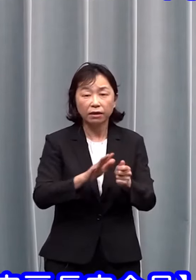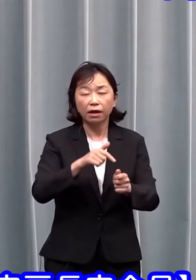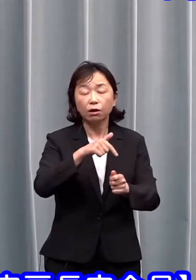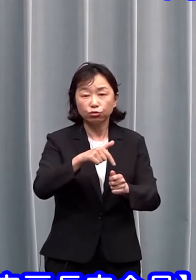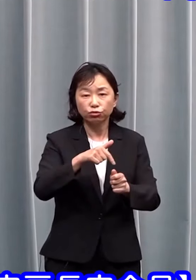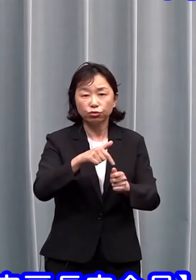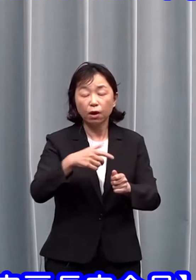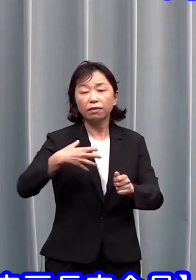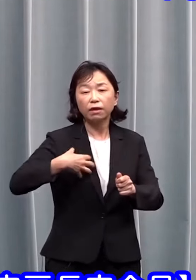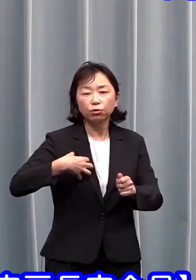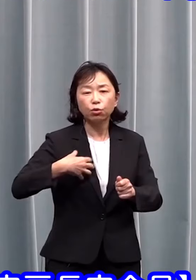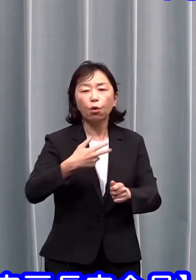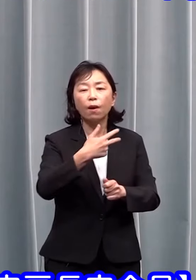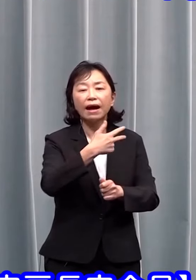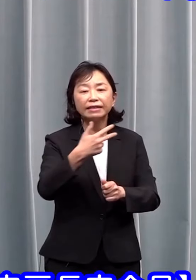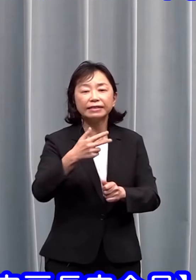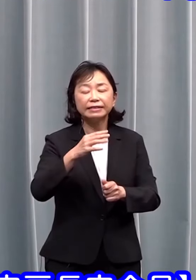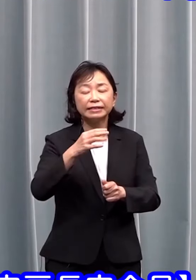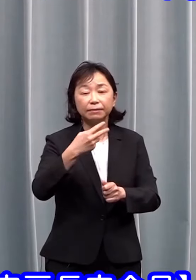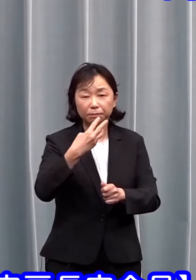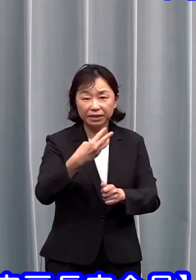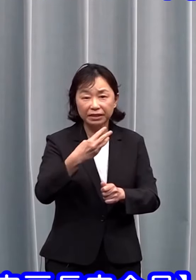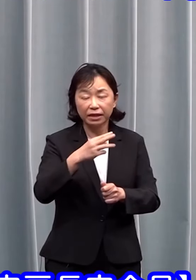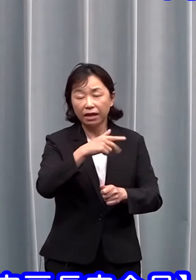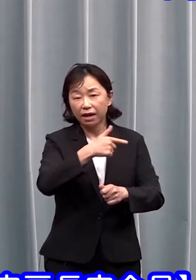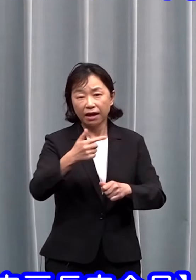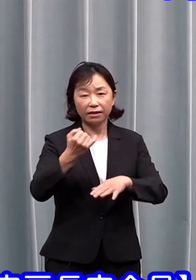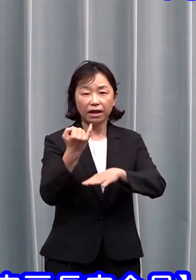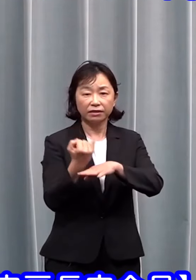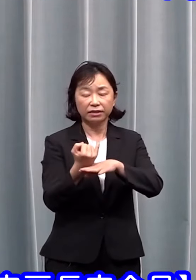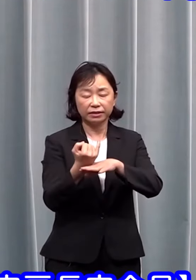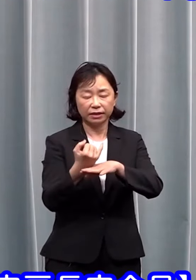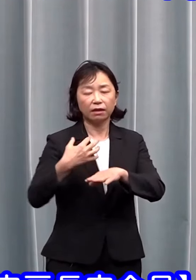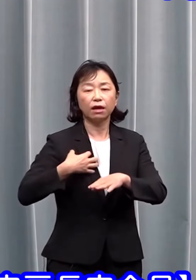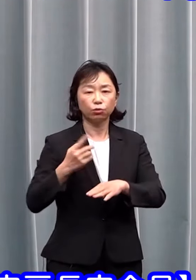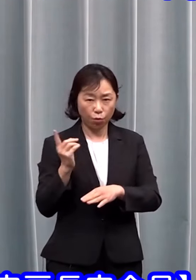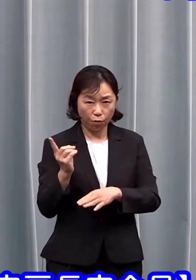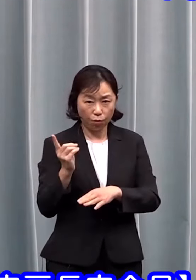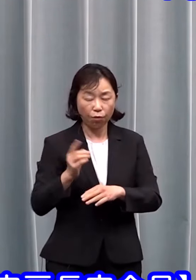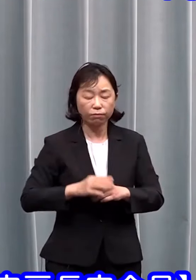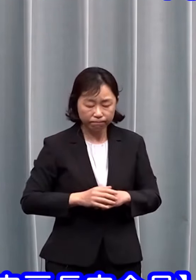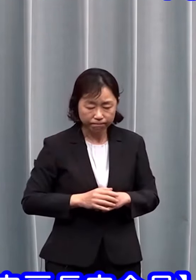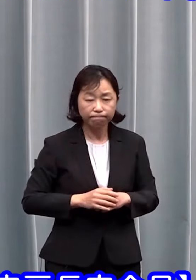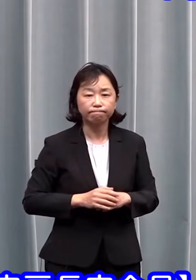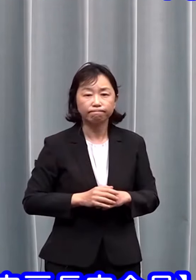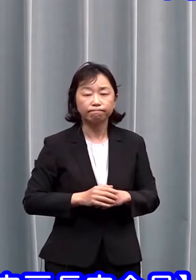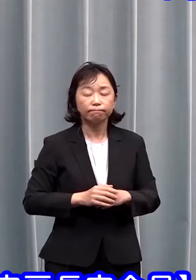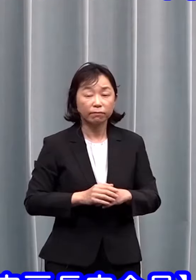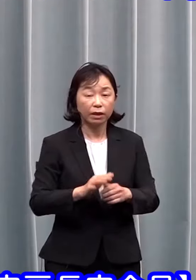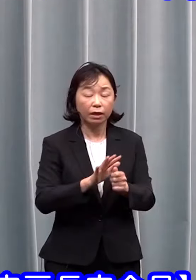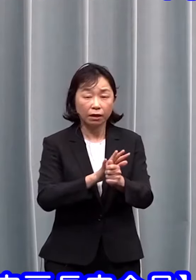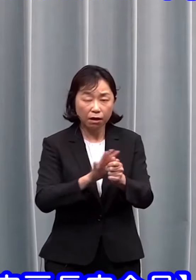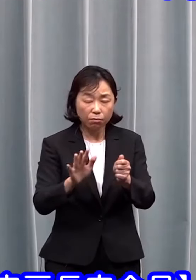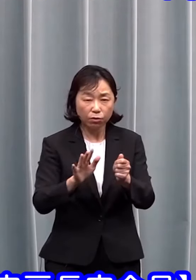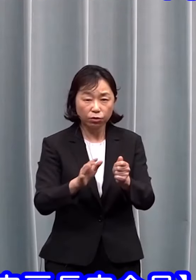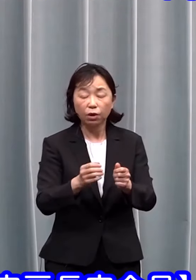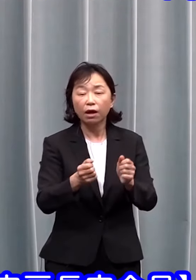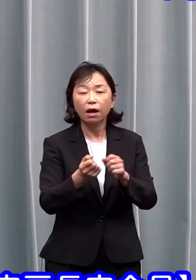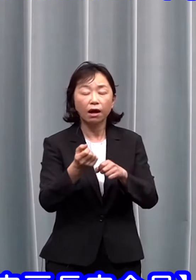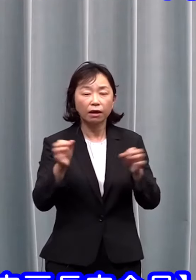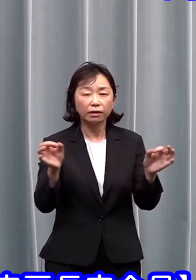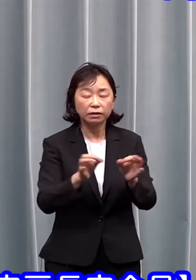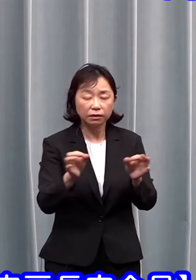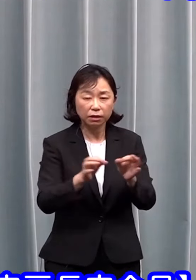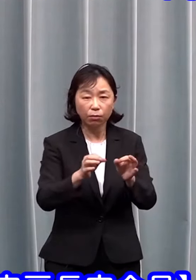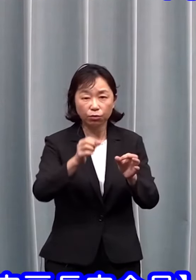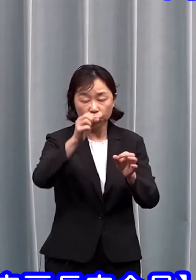大臣が担当されておるところでございますので、詳細は内閣官房ギャンブル等依存症対策推進